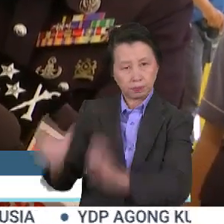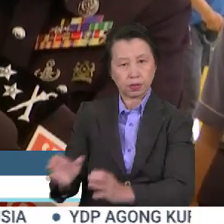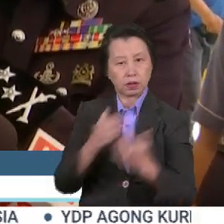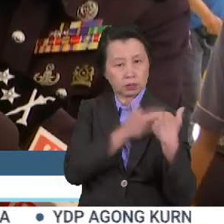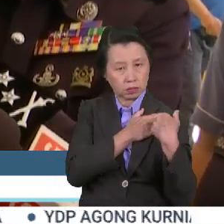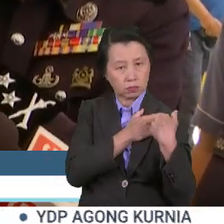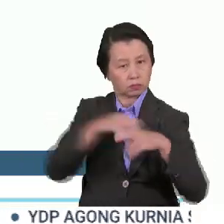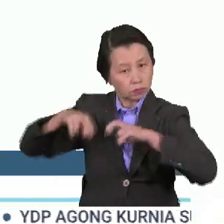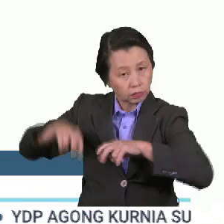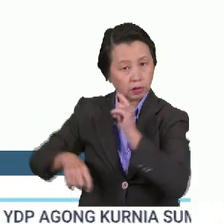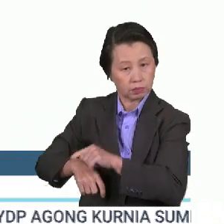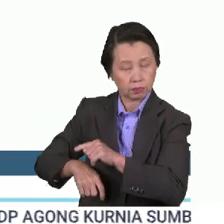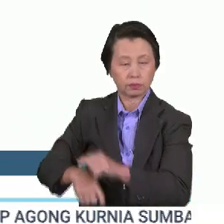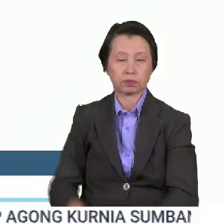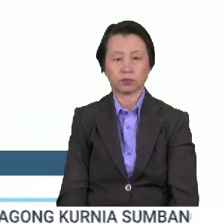siasatan.